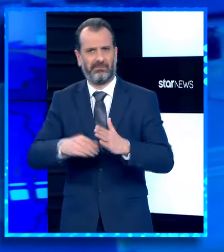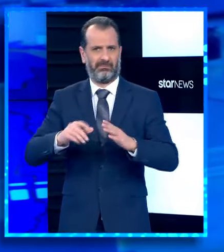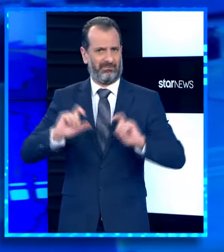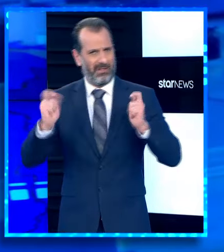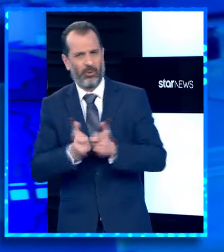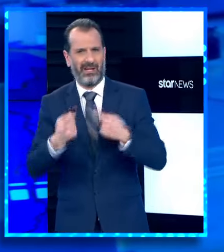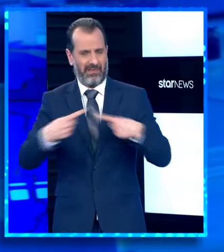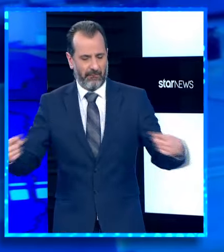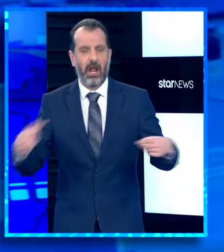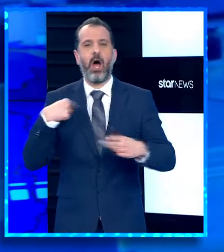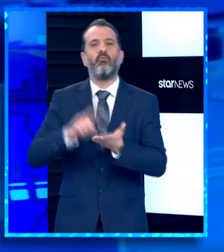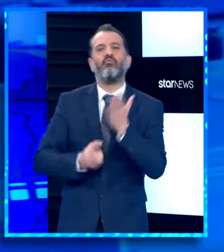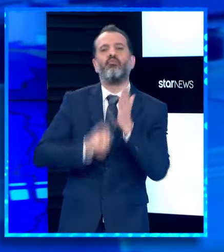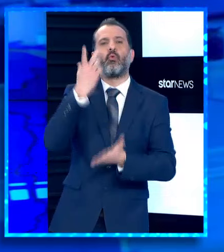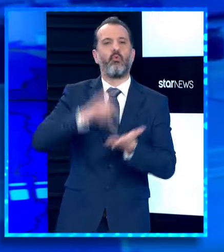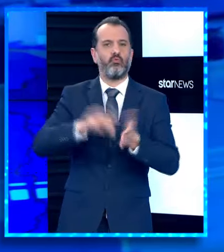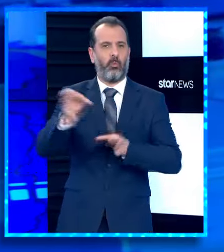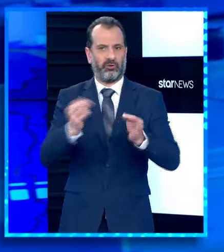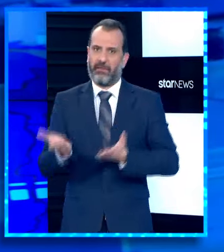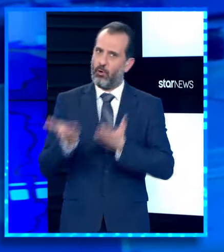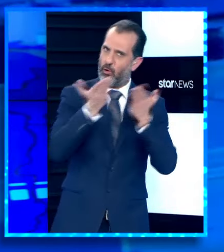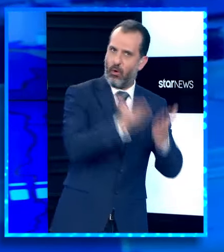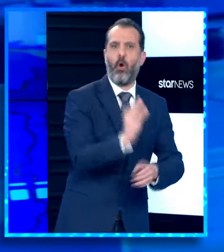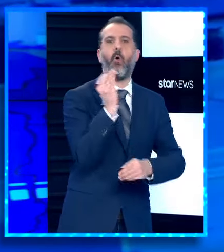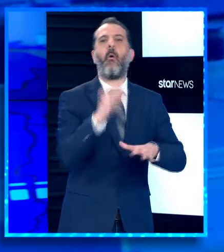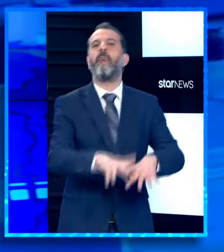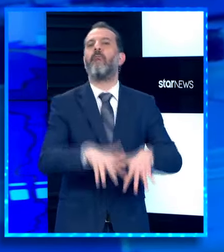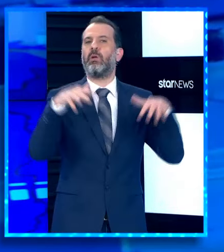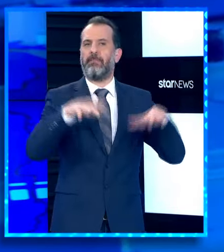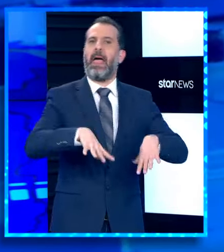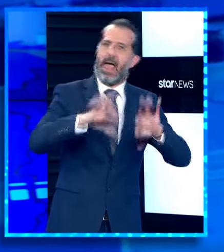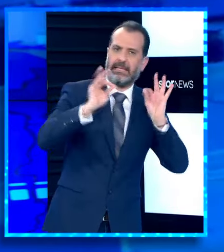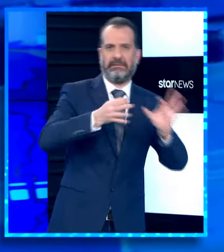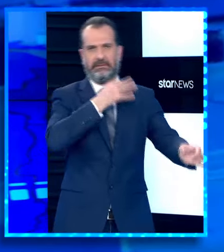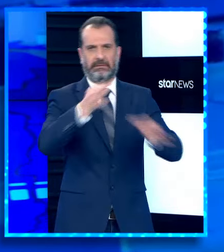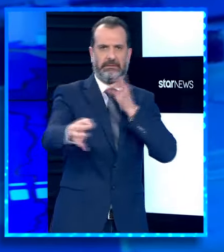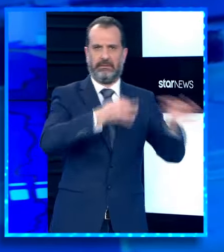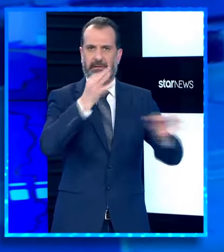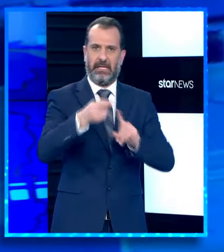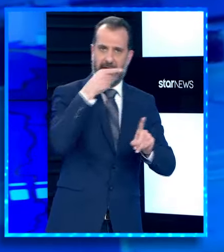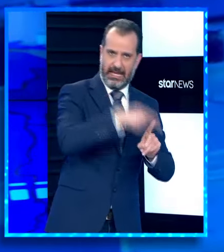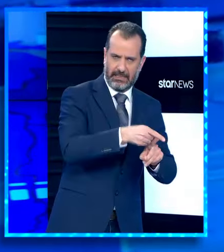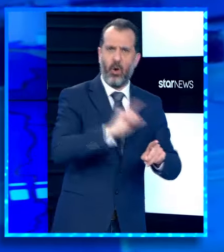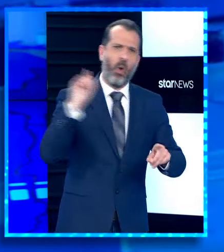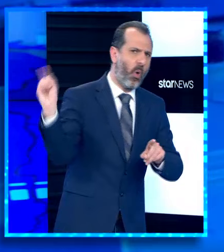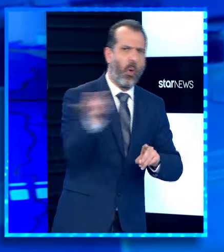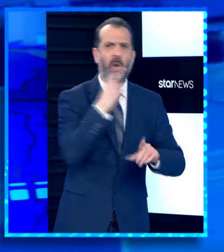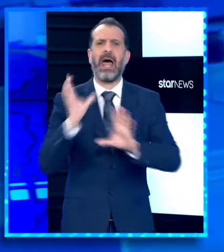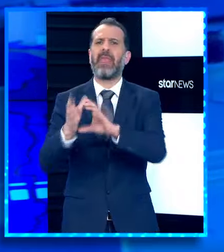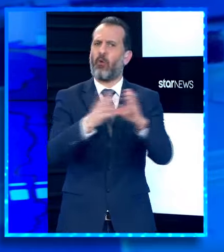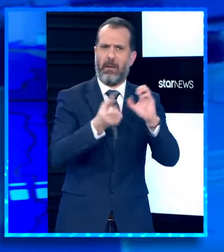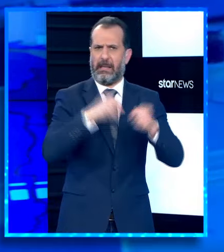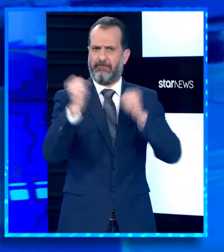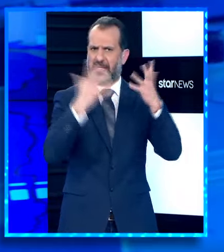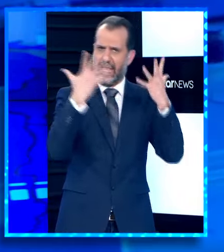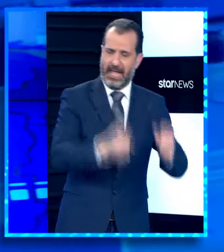της Βουλής, προκειμένου να ψηφιστεί την επόμενη εβδομάδα. Οι διαφωνίες στα κόμματα είναι οριζόντιες, ενώ στη Νέα Δημοκρατία μετρούν πόσοι βουλευτές